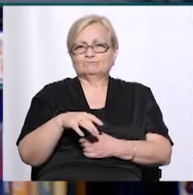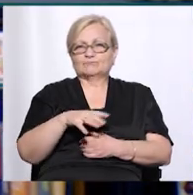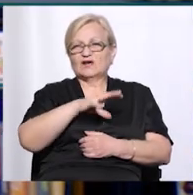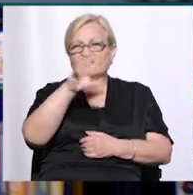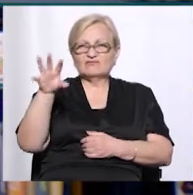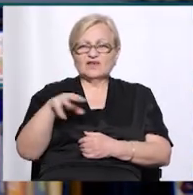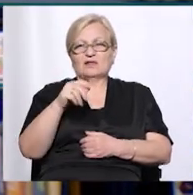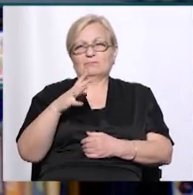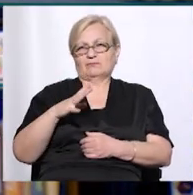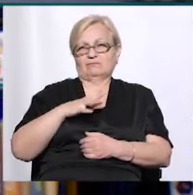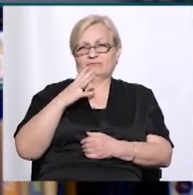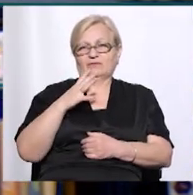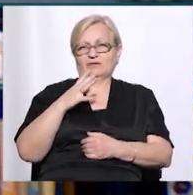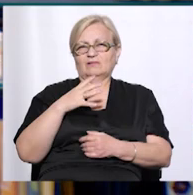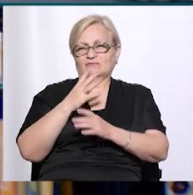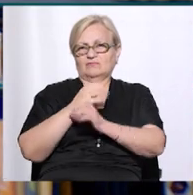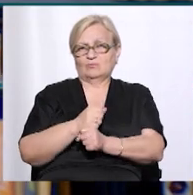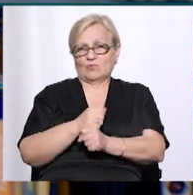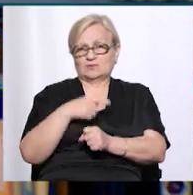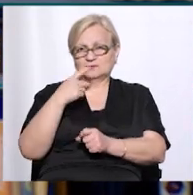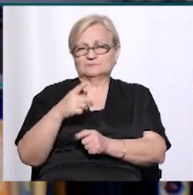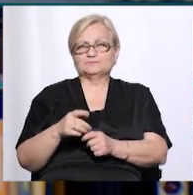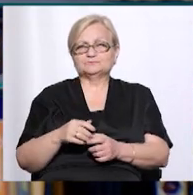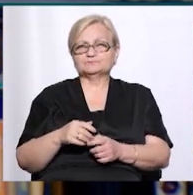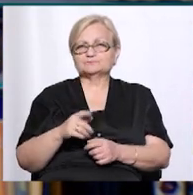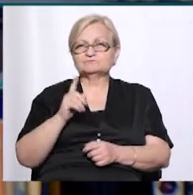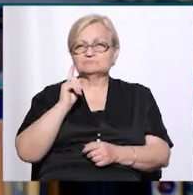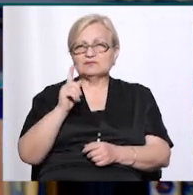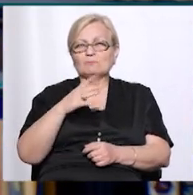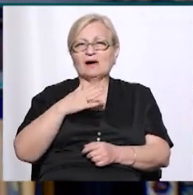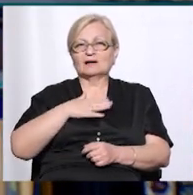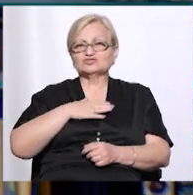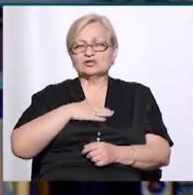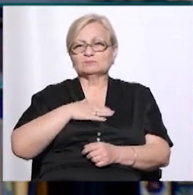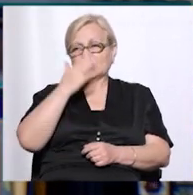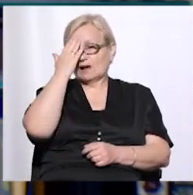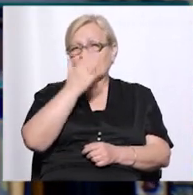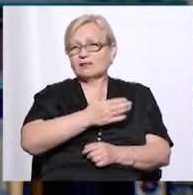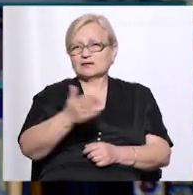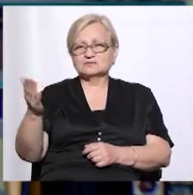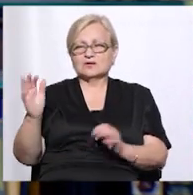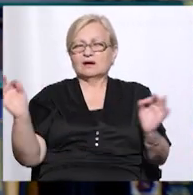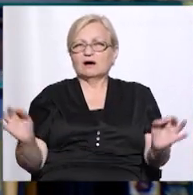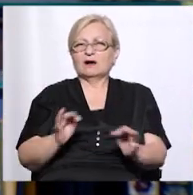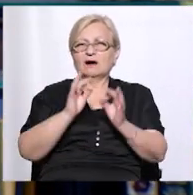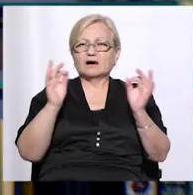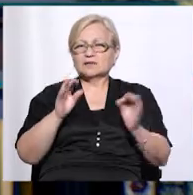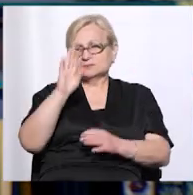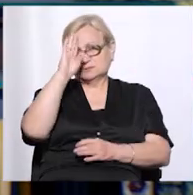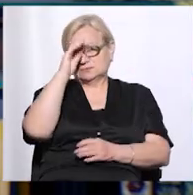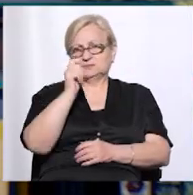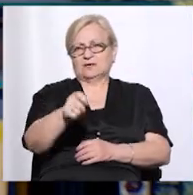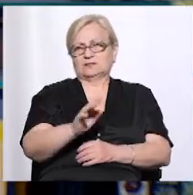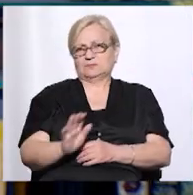ყველაფერი ვიყავიო, გახსოვთ ხო? სამწუხაროდ მოკლედ უნდა გითხრათ ეს მონოლოგი, მაგრამ ჩემი ხალხისთვის არასოდეს